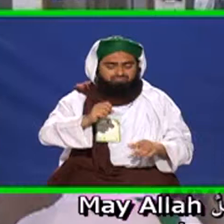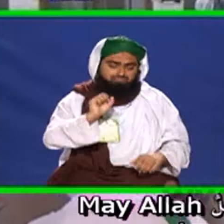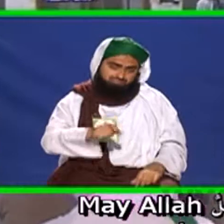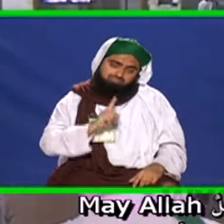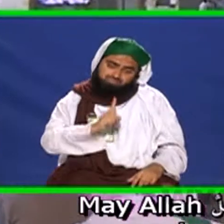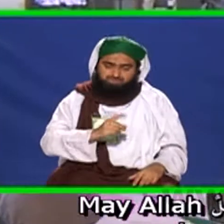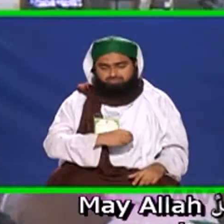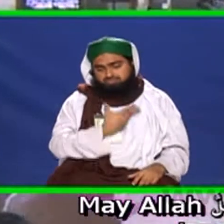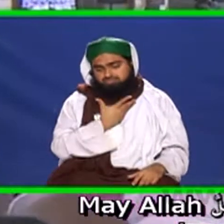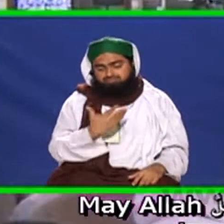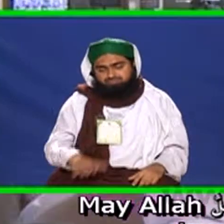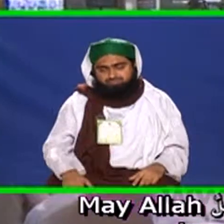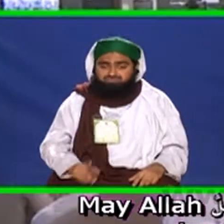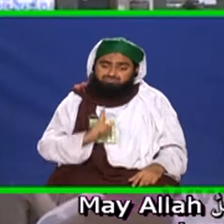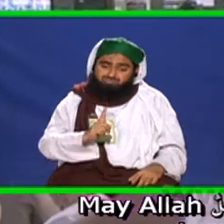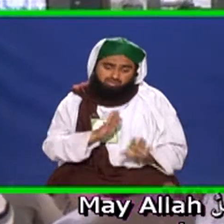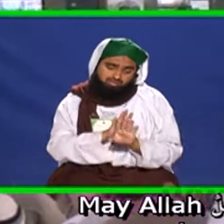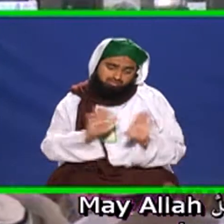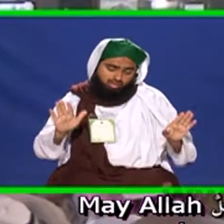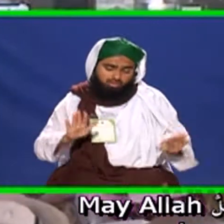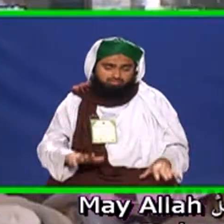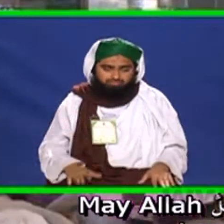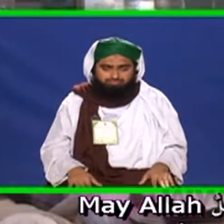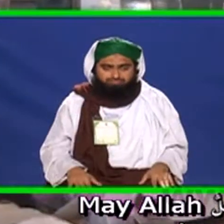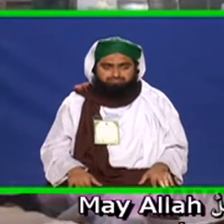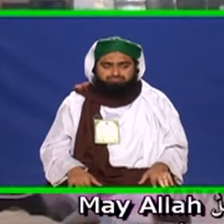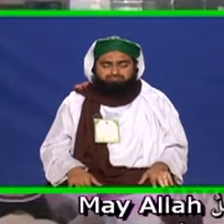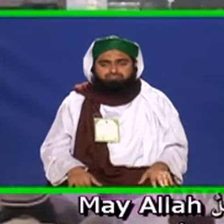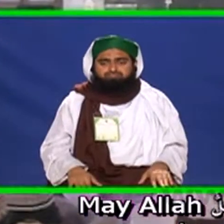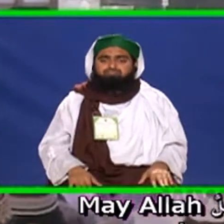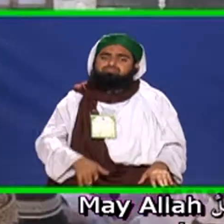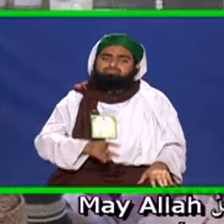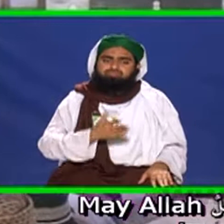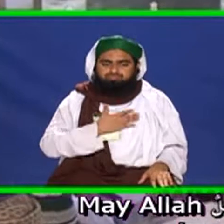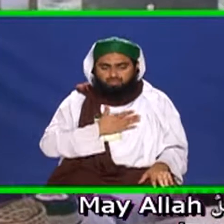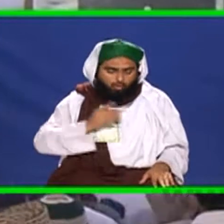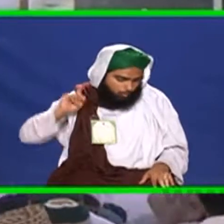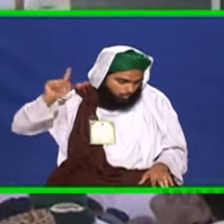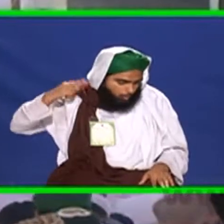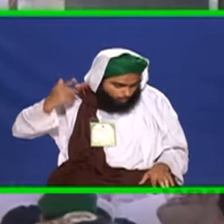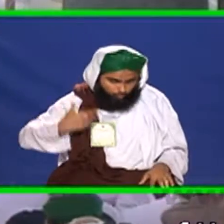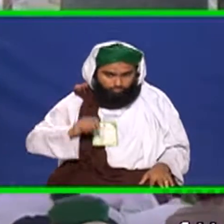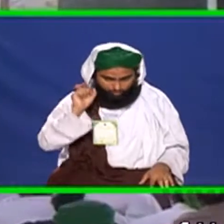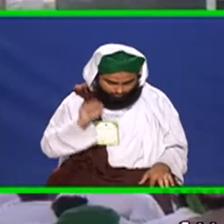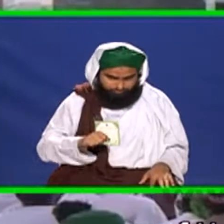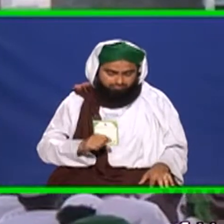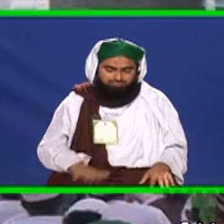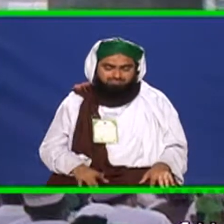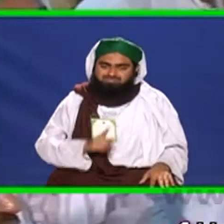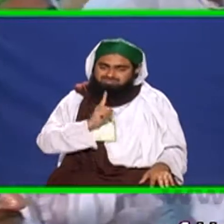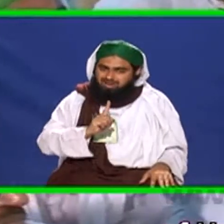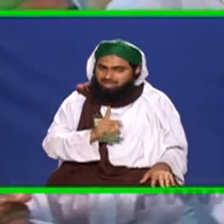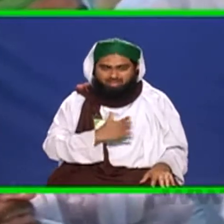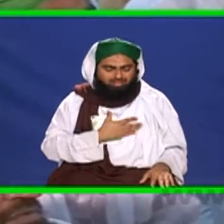ہم مطلب ایسے غلام اللہ کرے واقعی بن جائیں. البتہ ہم ہیں غلام، کوئی یہ نہیں کہتے کہ میں سرکاری غلام